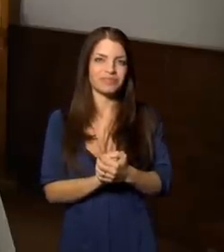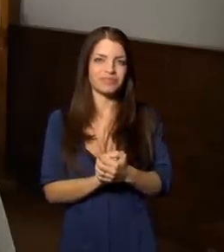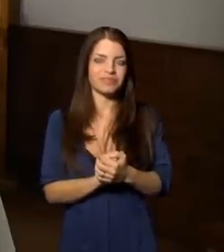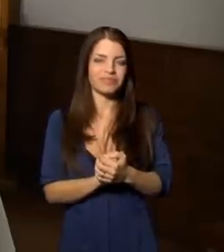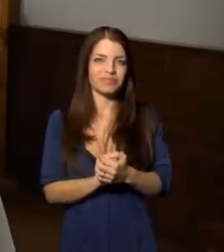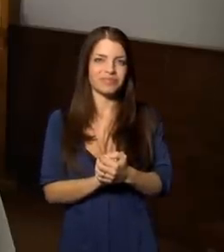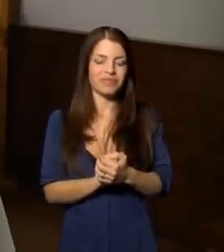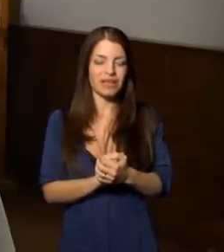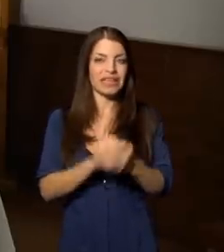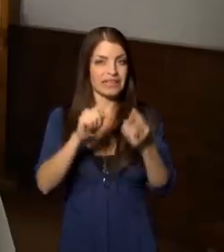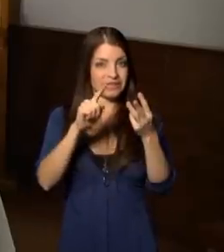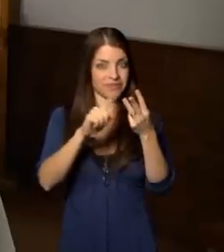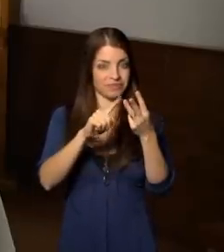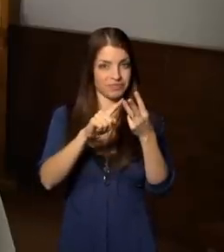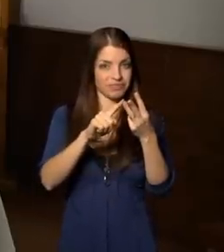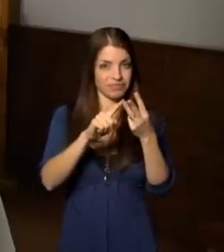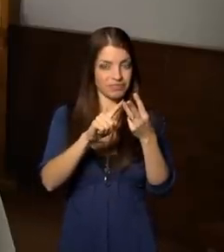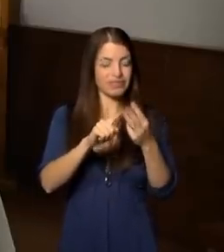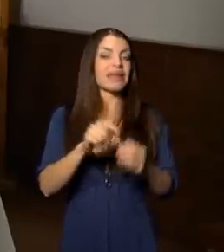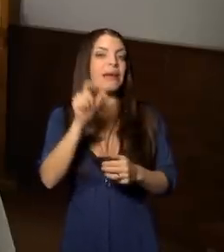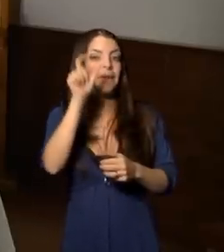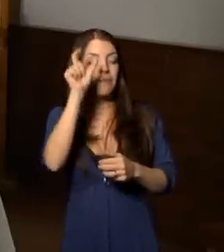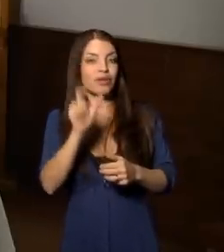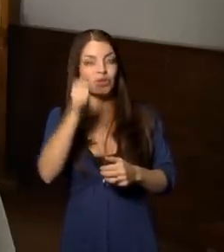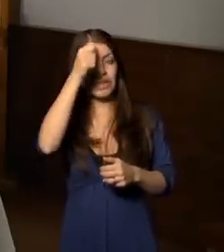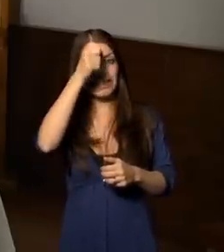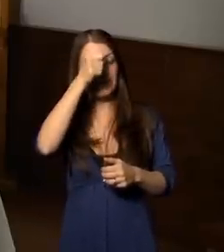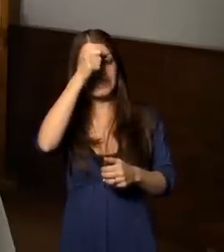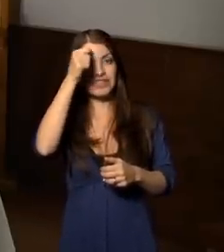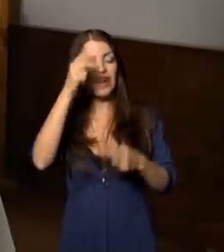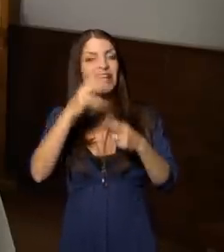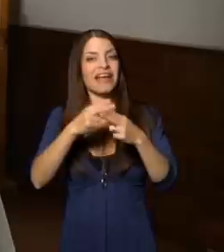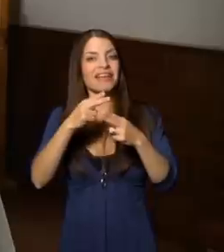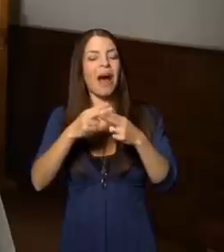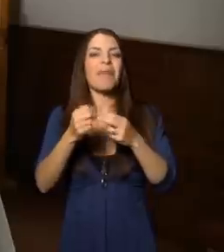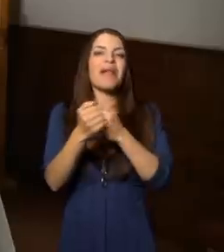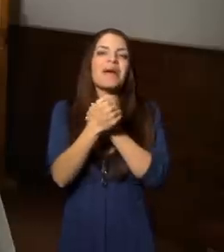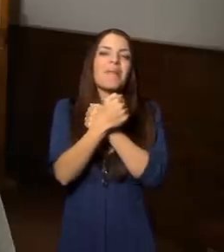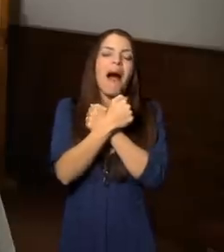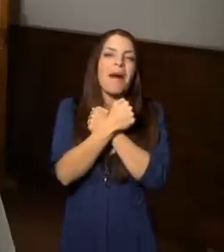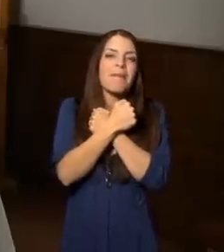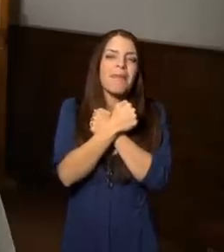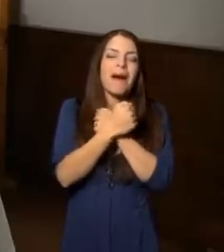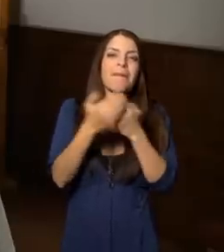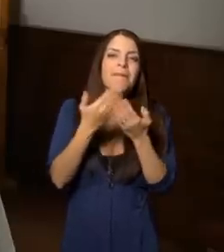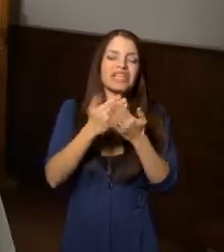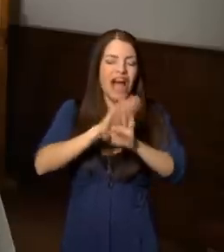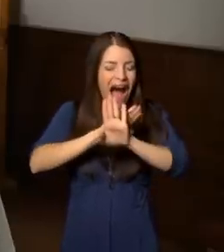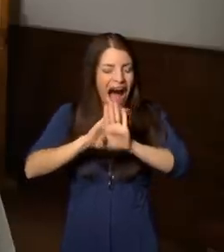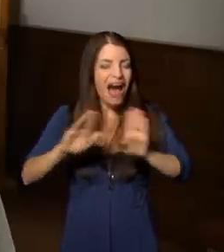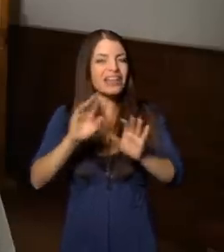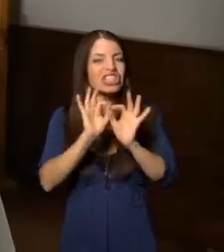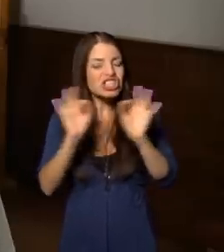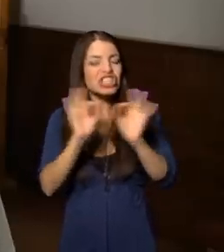Iqiegħed ukoll in-nisrani ġewwa fih innifsu bejta ta' mħabba li ma jħalli lil ħadd u lil